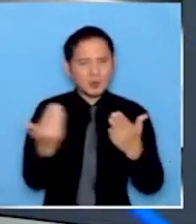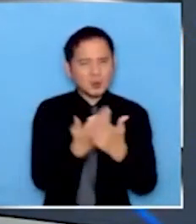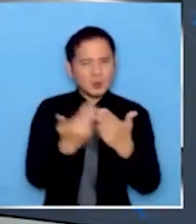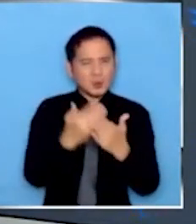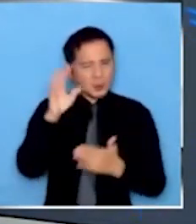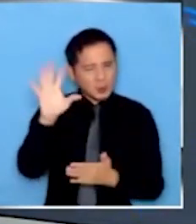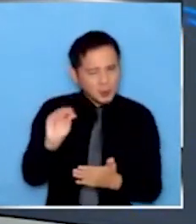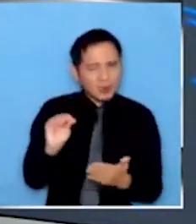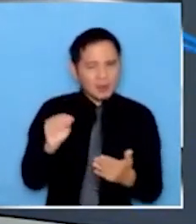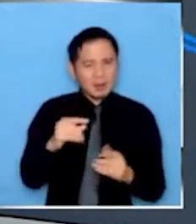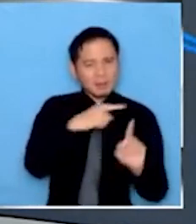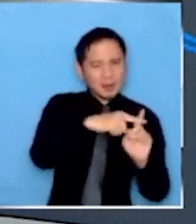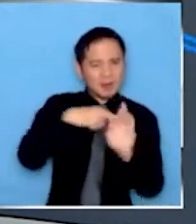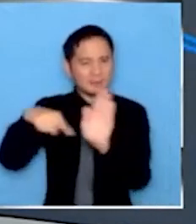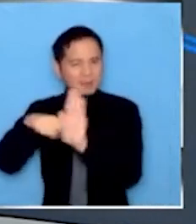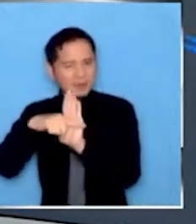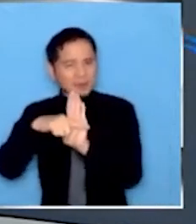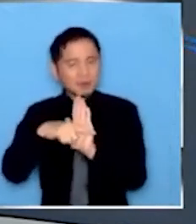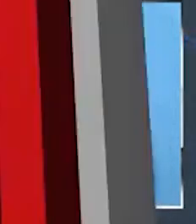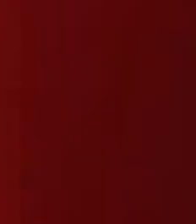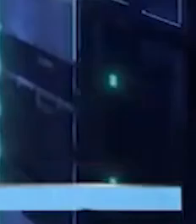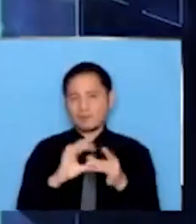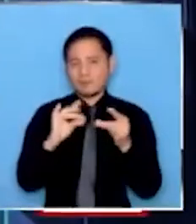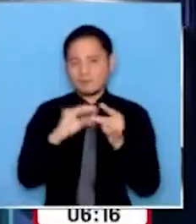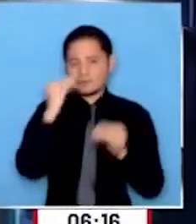aking kwentong dapat alam mo.